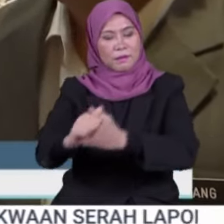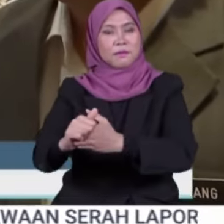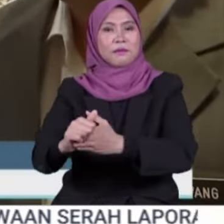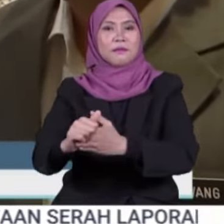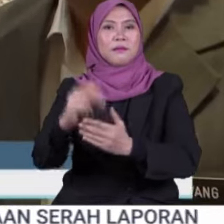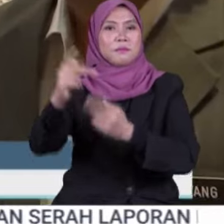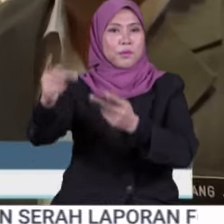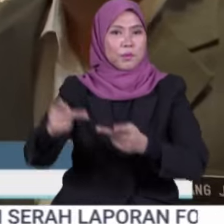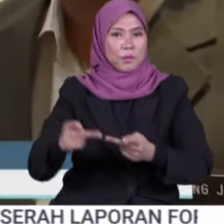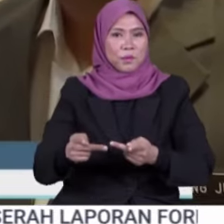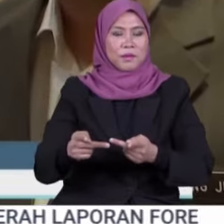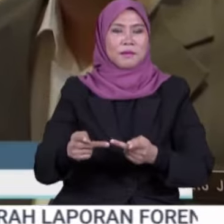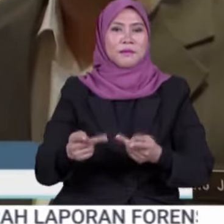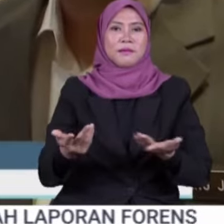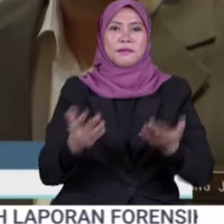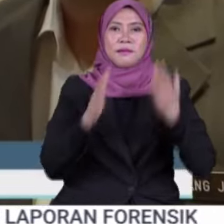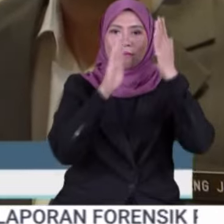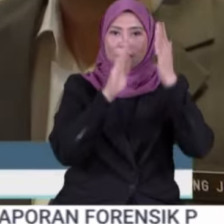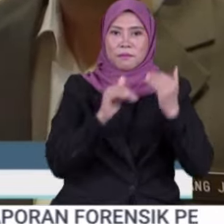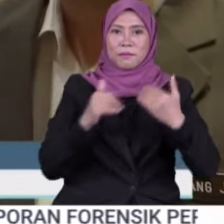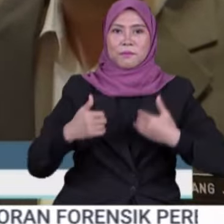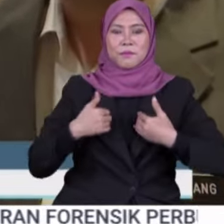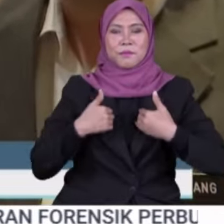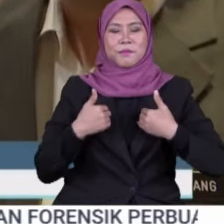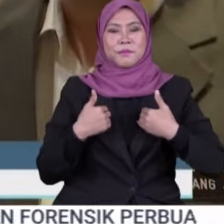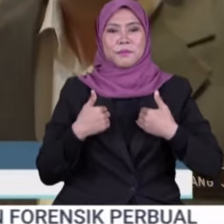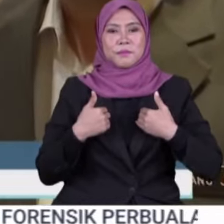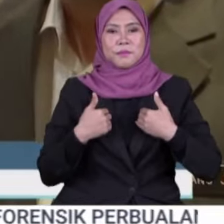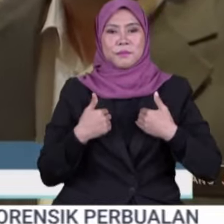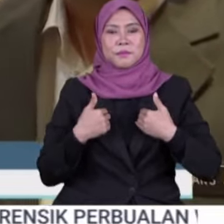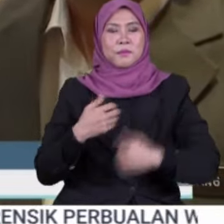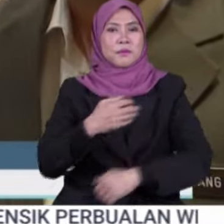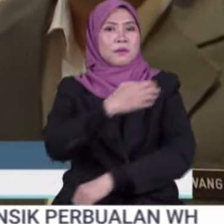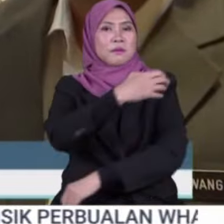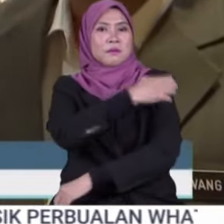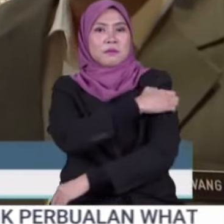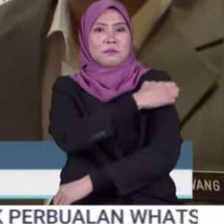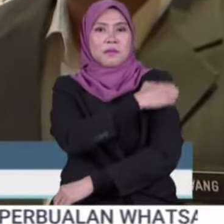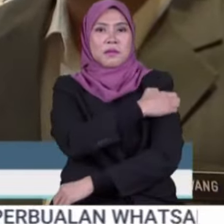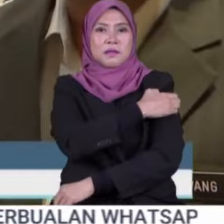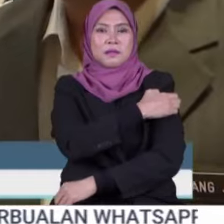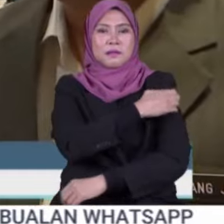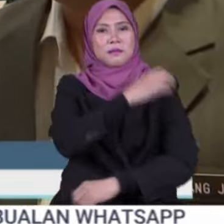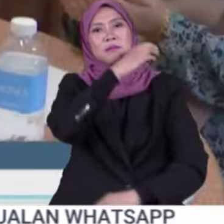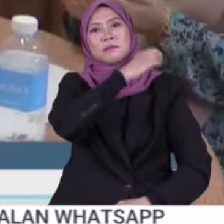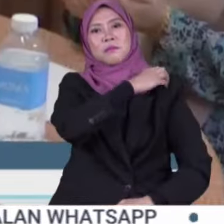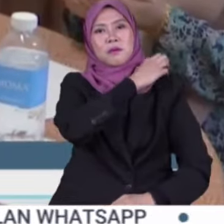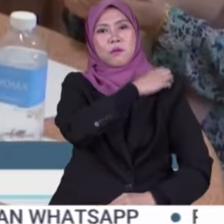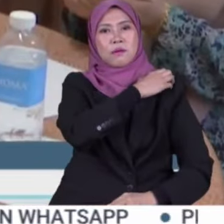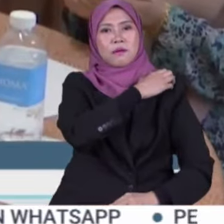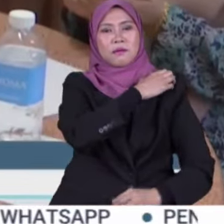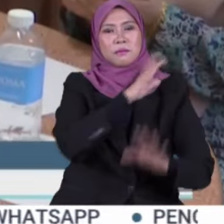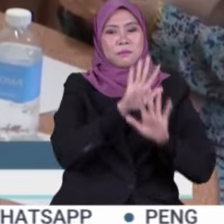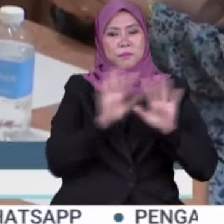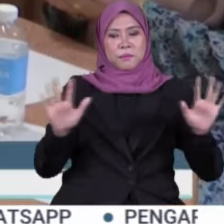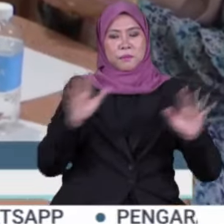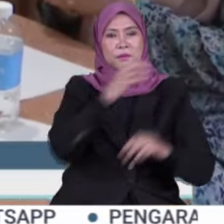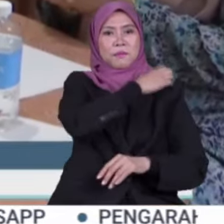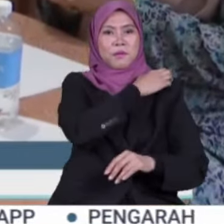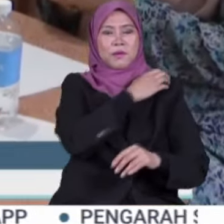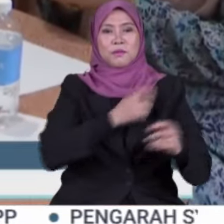kita mengharapkan ada dapat memperkasakan pegawai-pegawai dan juga dapat